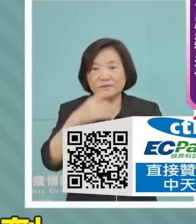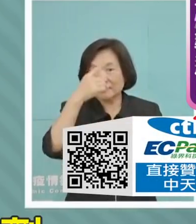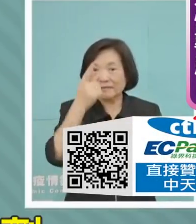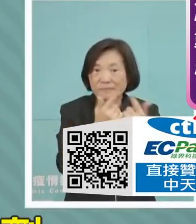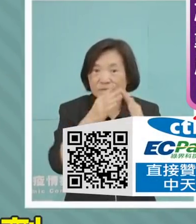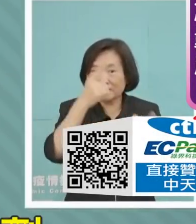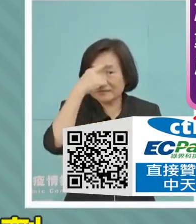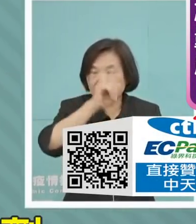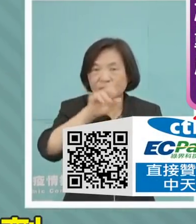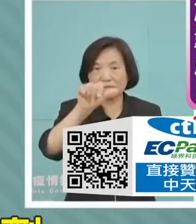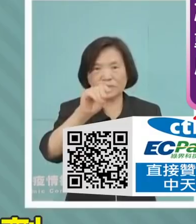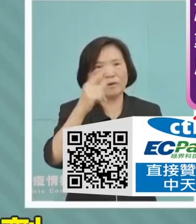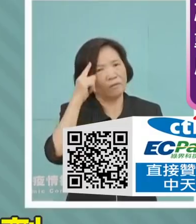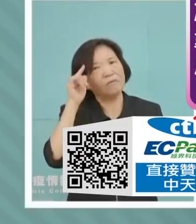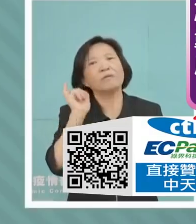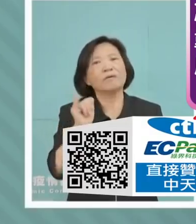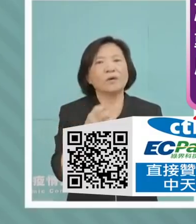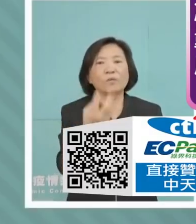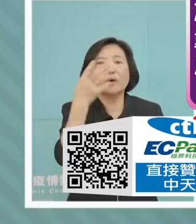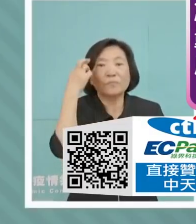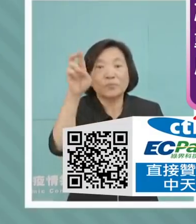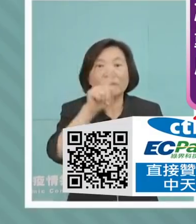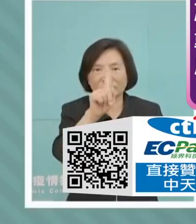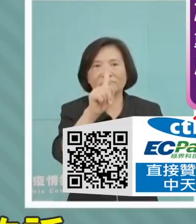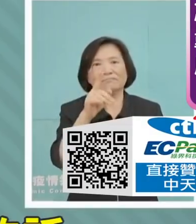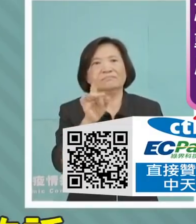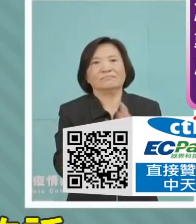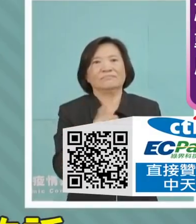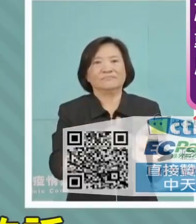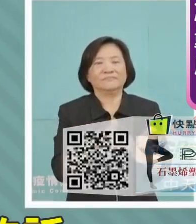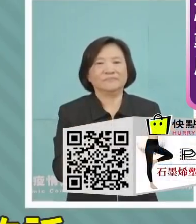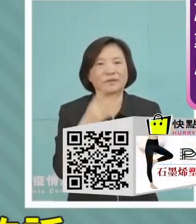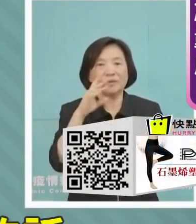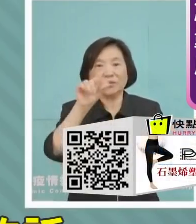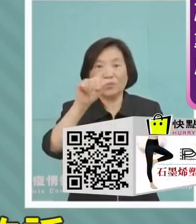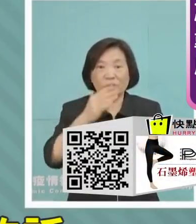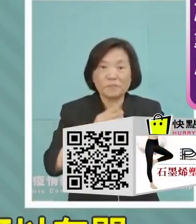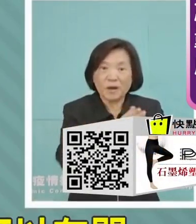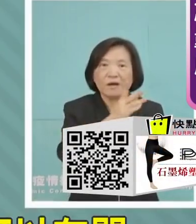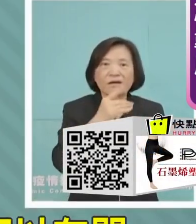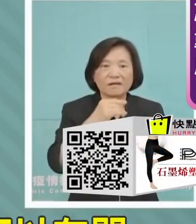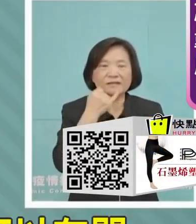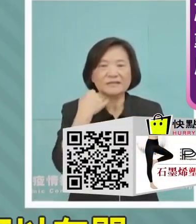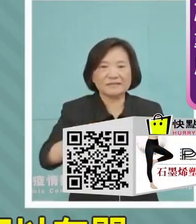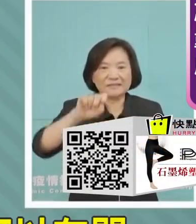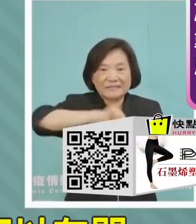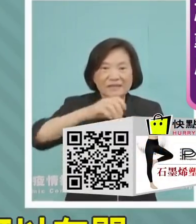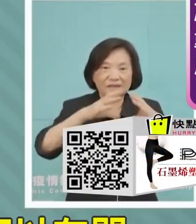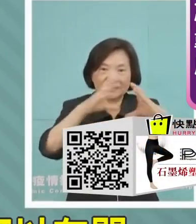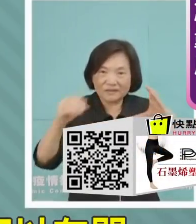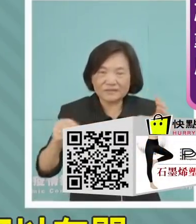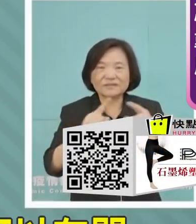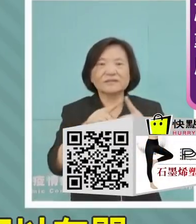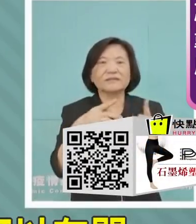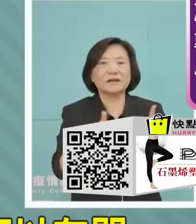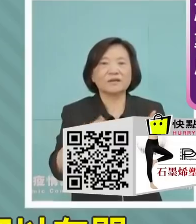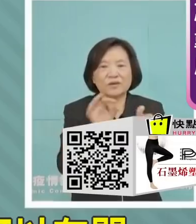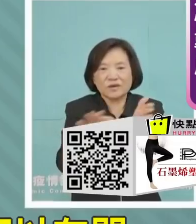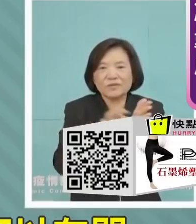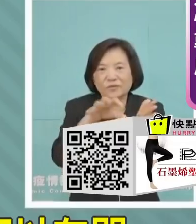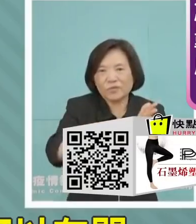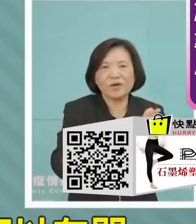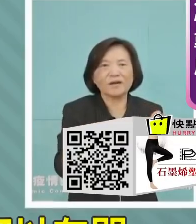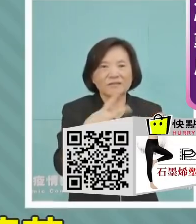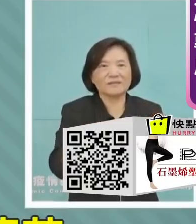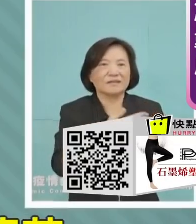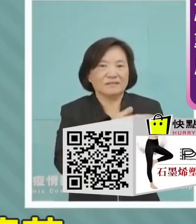50000剂，哦，就是用花博就。如果超过50000的话，就要再把小巨蛋跟那个和平篮球馆还可以再